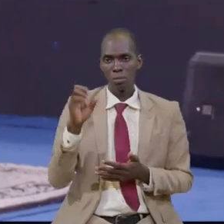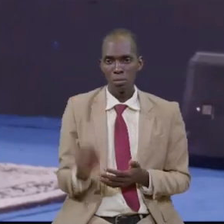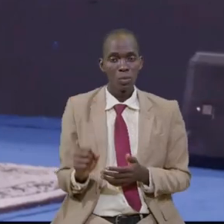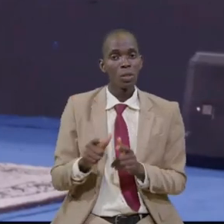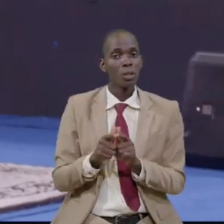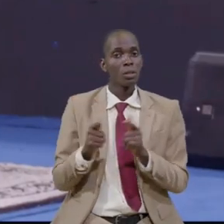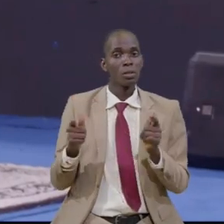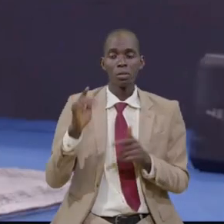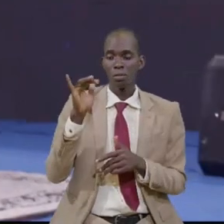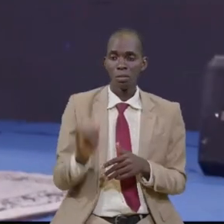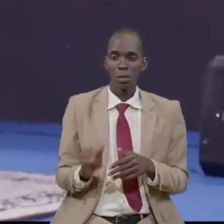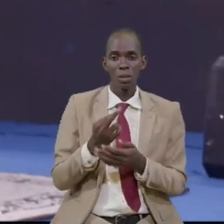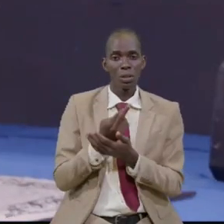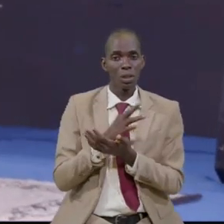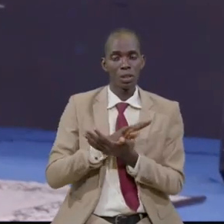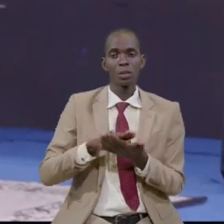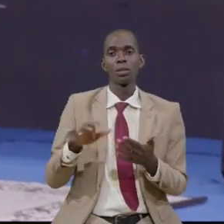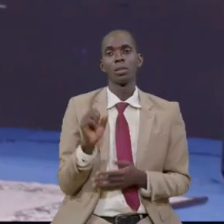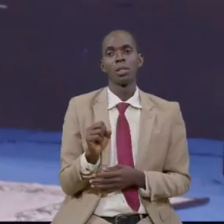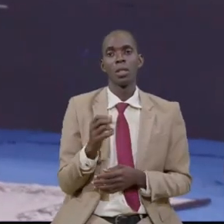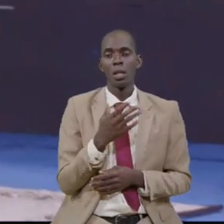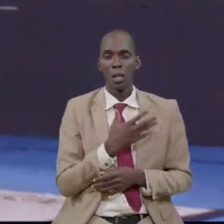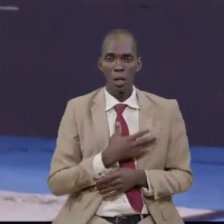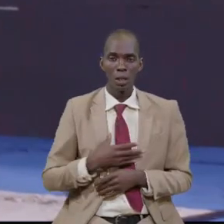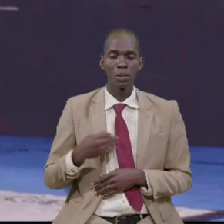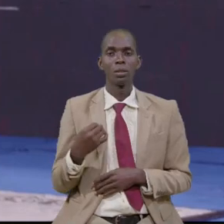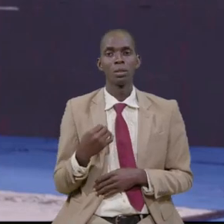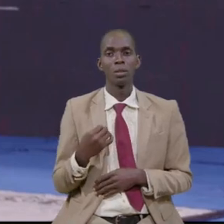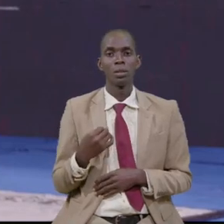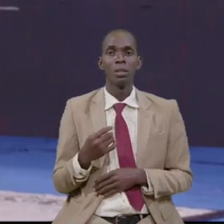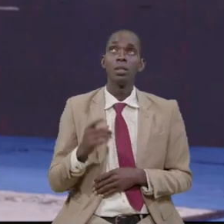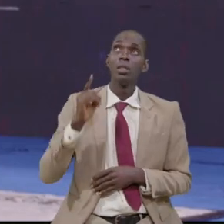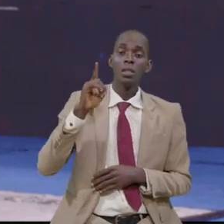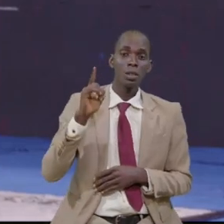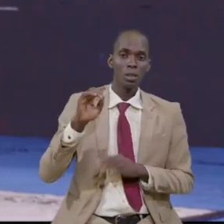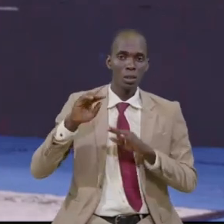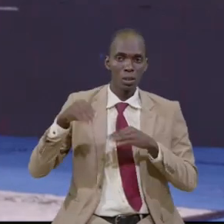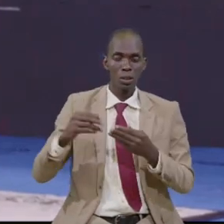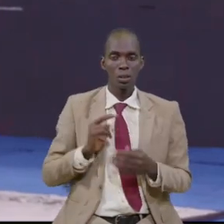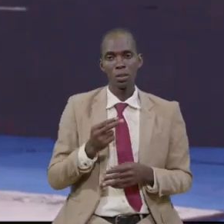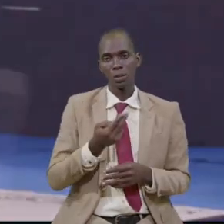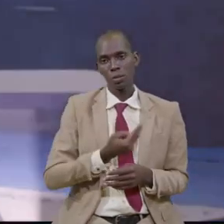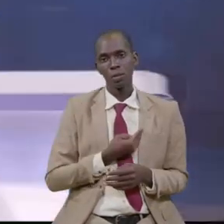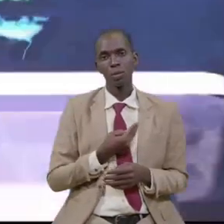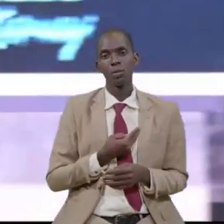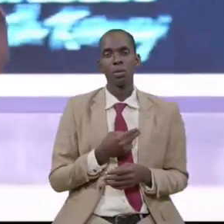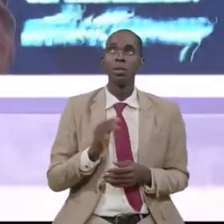impeccablement juste. Et si vous croyez être juste, votre